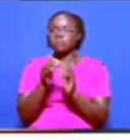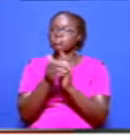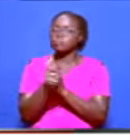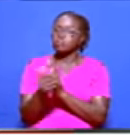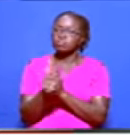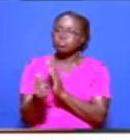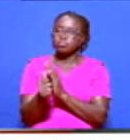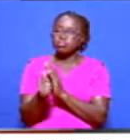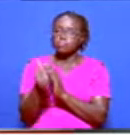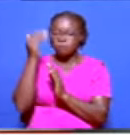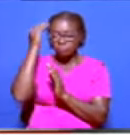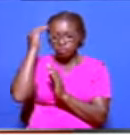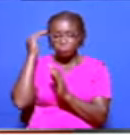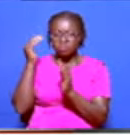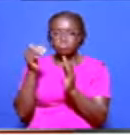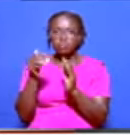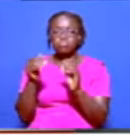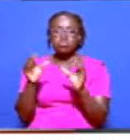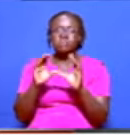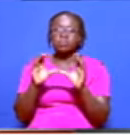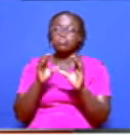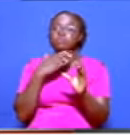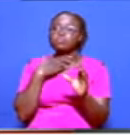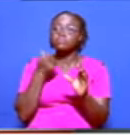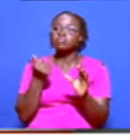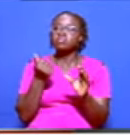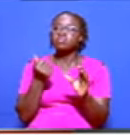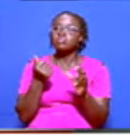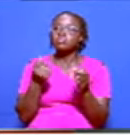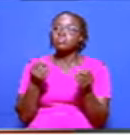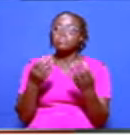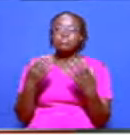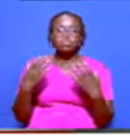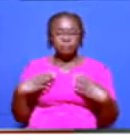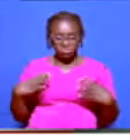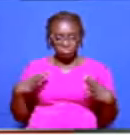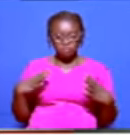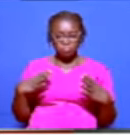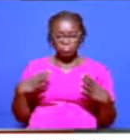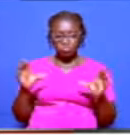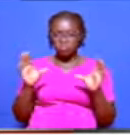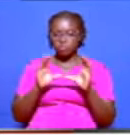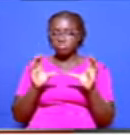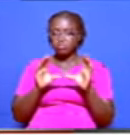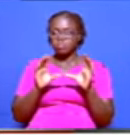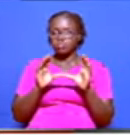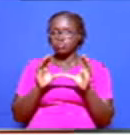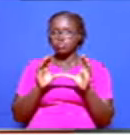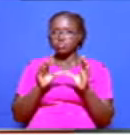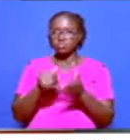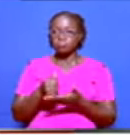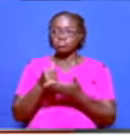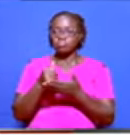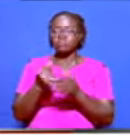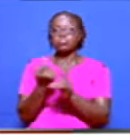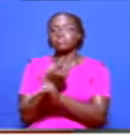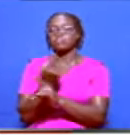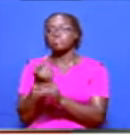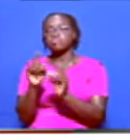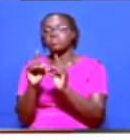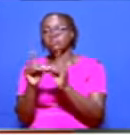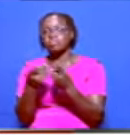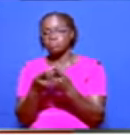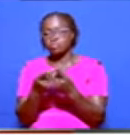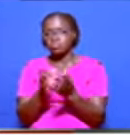head coach wanted we had to have many people many coaches to help us out in the different departments.